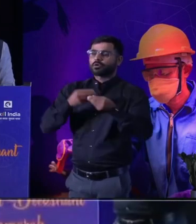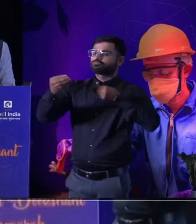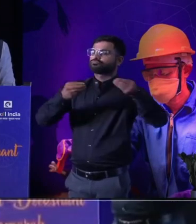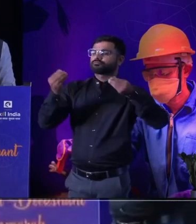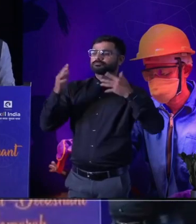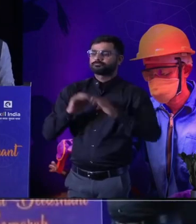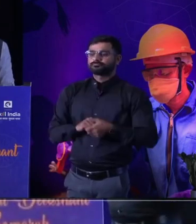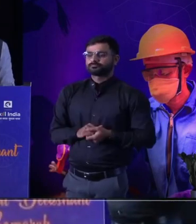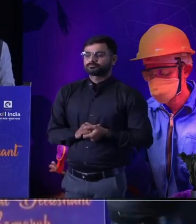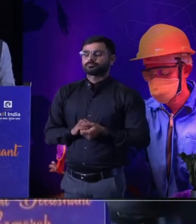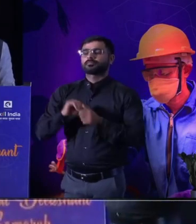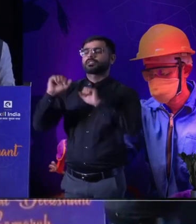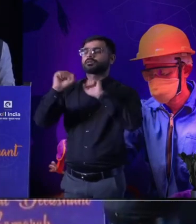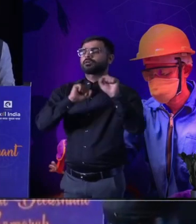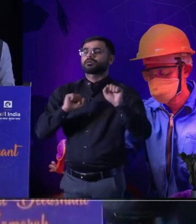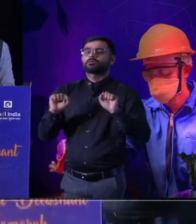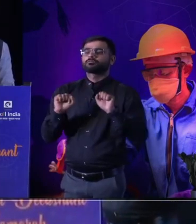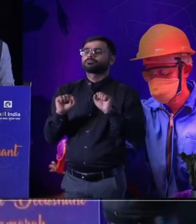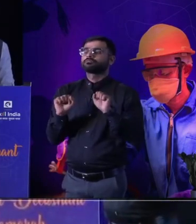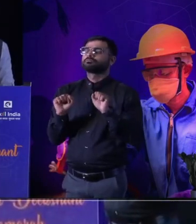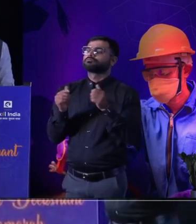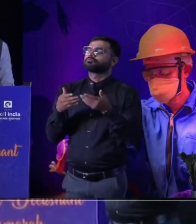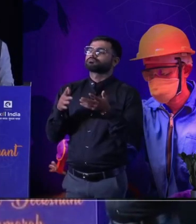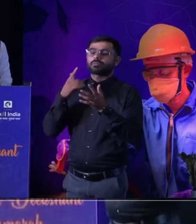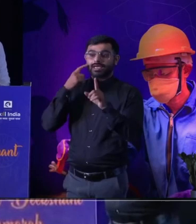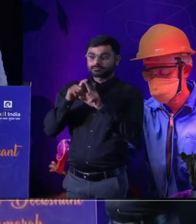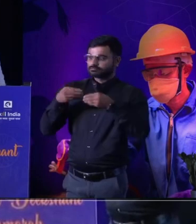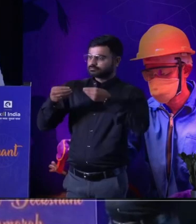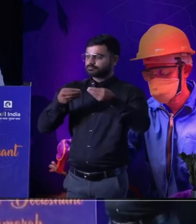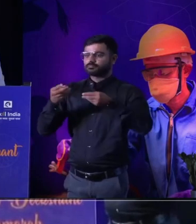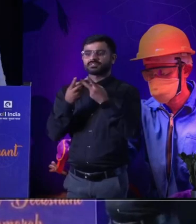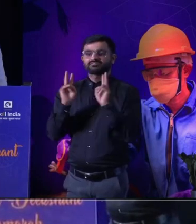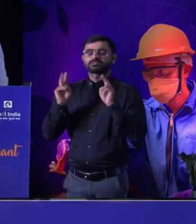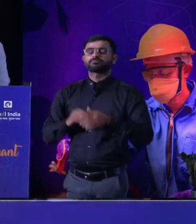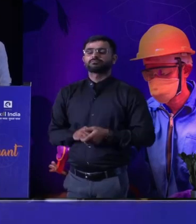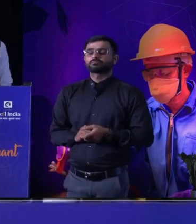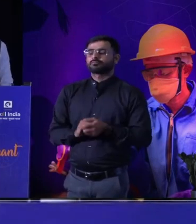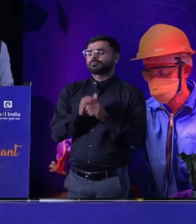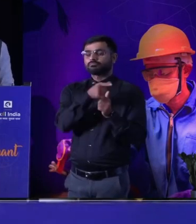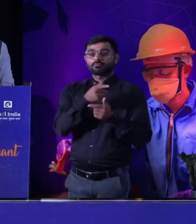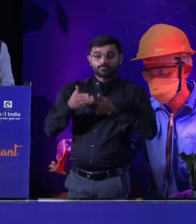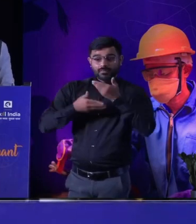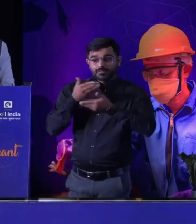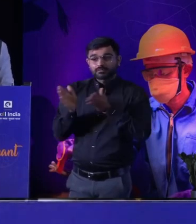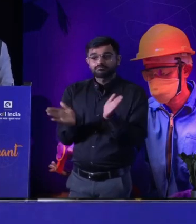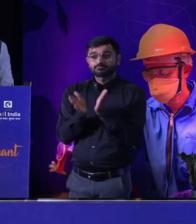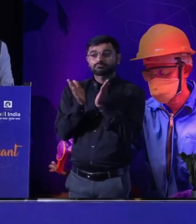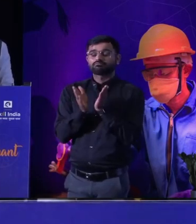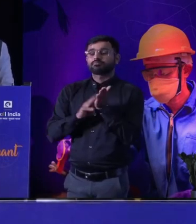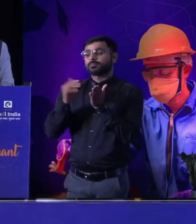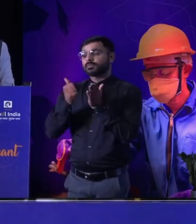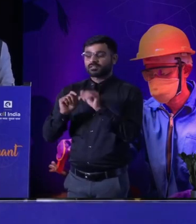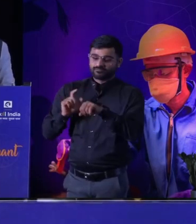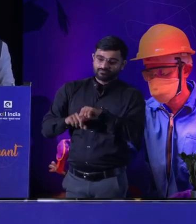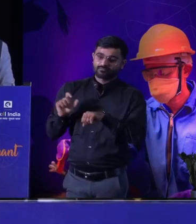जाएगा, जो अपने में एक नई समाज में उनकी एक नई पहचान बनेगी। मान्यवर, आपके नेतृत्व में मंत्रालय ने